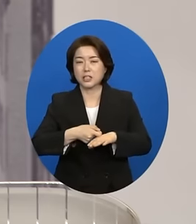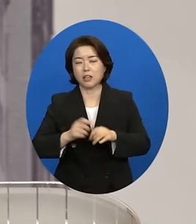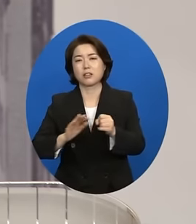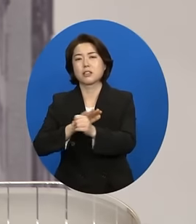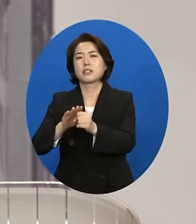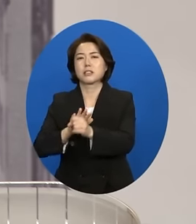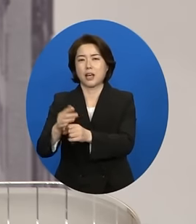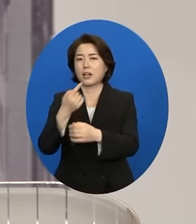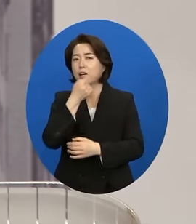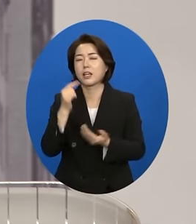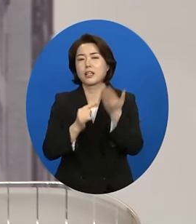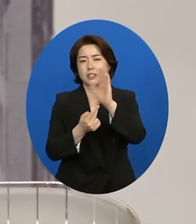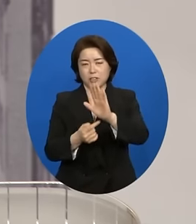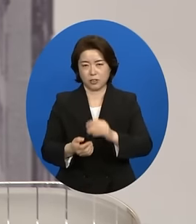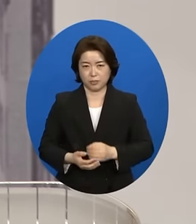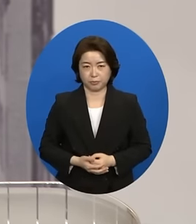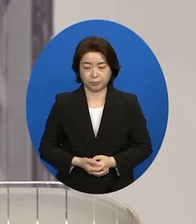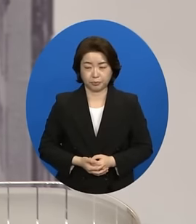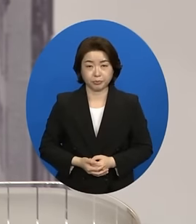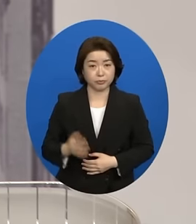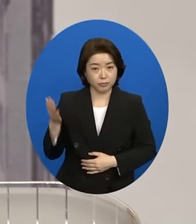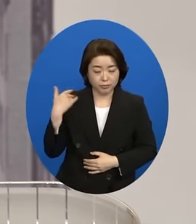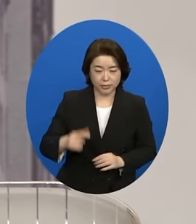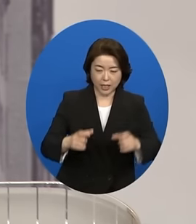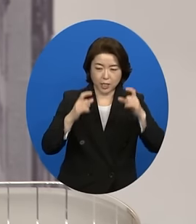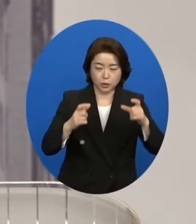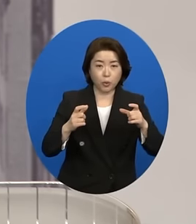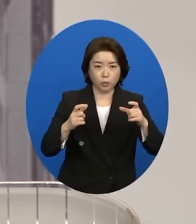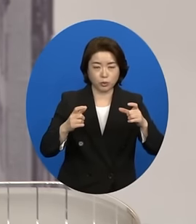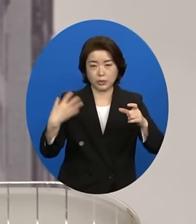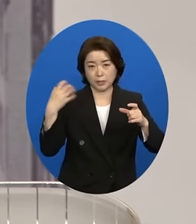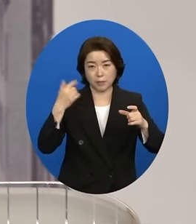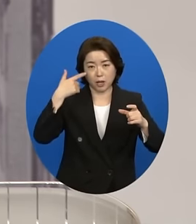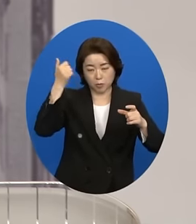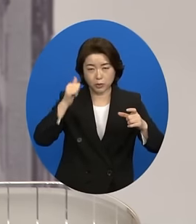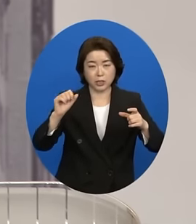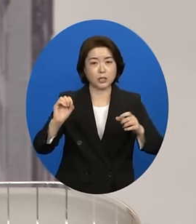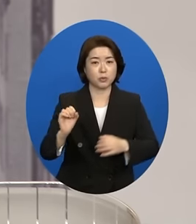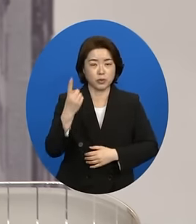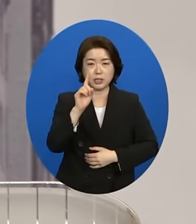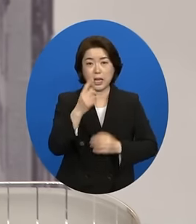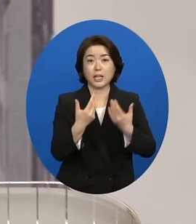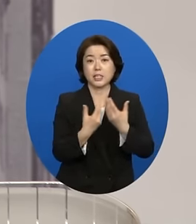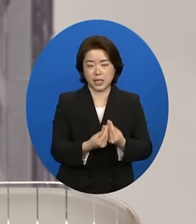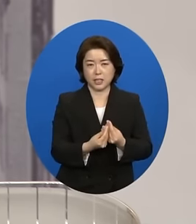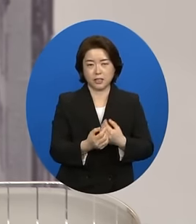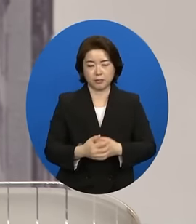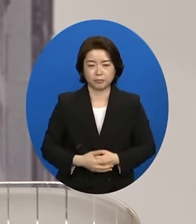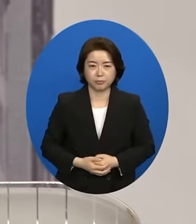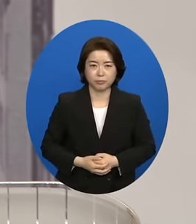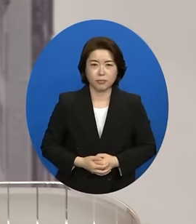사연을 가진 성도님의 이야기를 들었어요. 이분이 사업을 하셨는데 이 아이템과 아이디어와 시기가 이